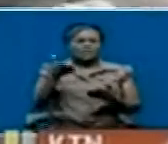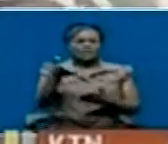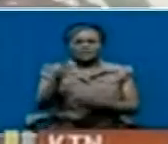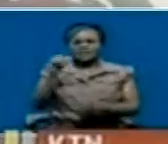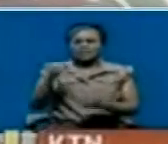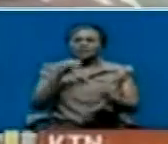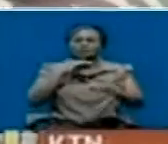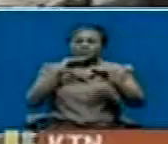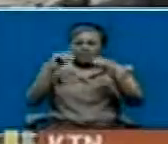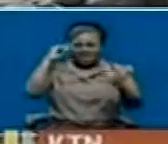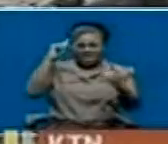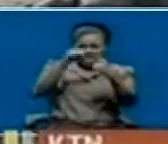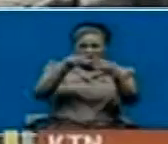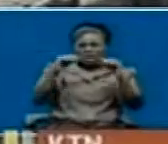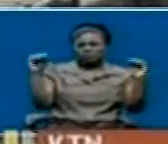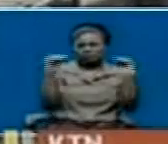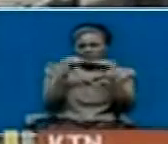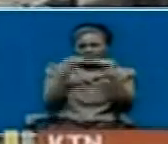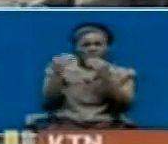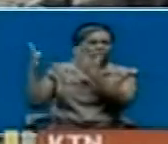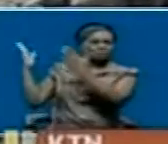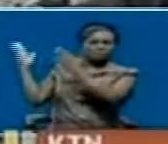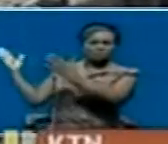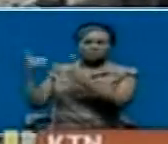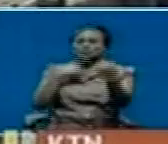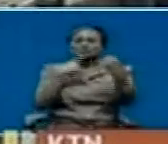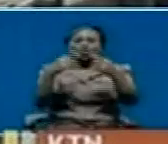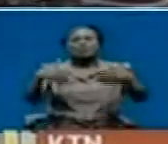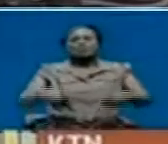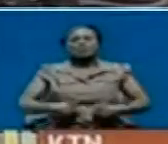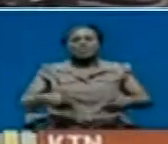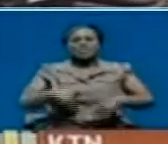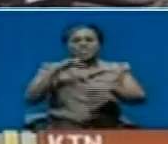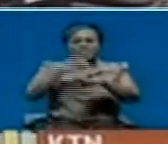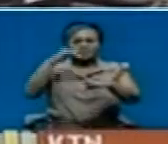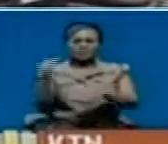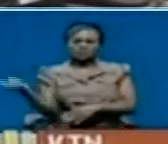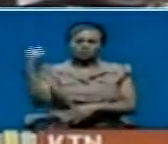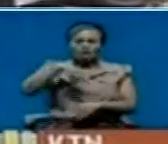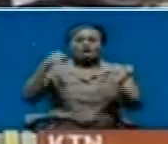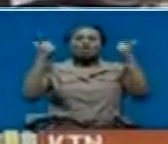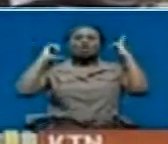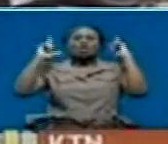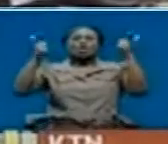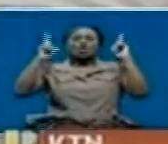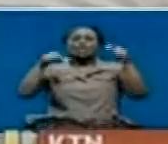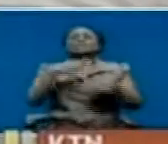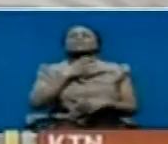madhumuni ya kikao hiki kilichoitwa na sekta husika kuzungumza na vijana kuhusu athari za kukaribia matrela ya mafuta kwa